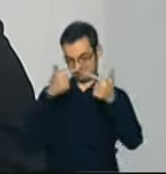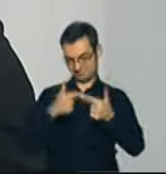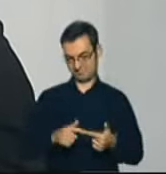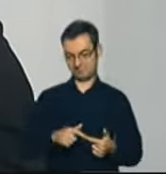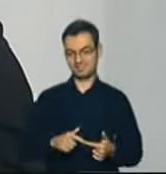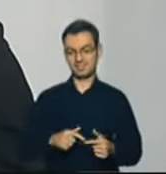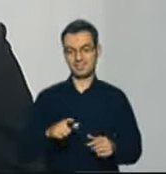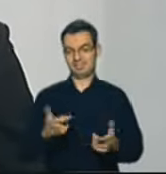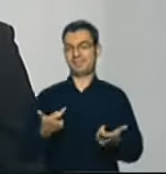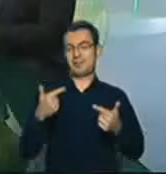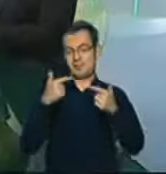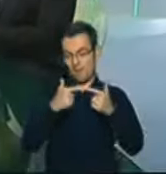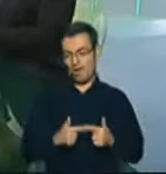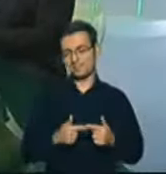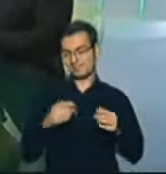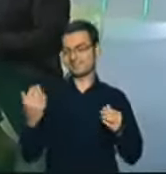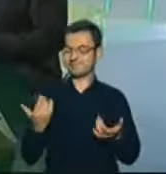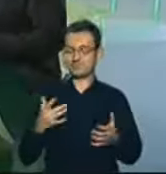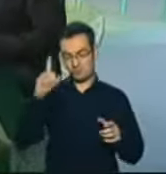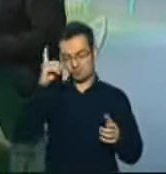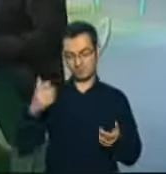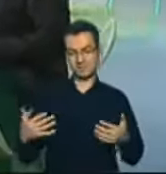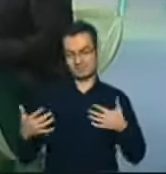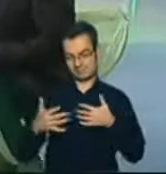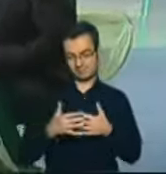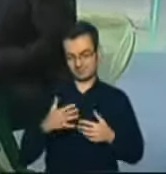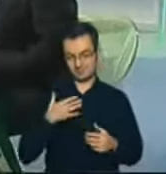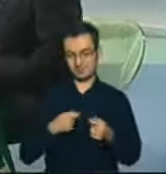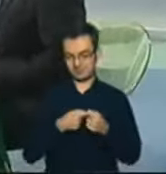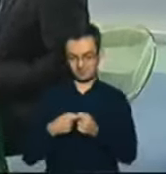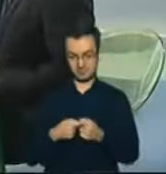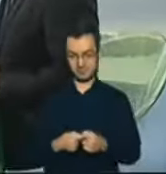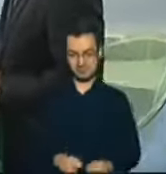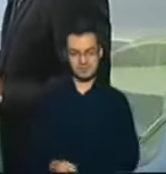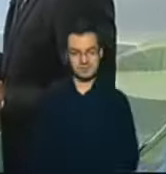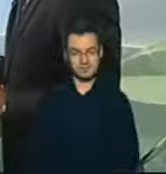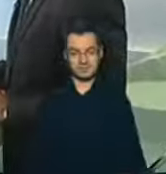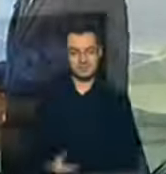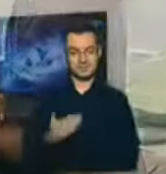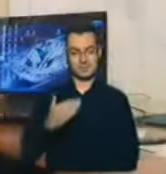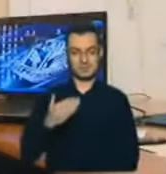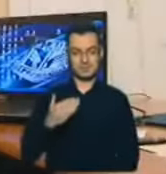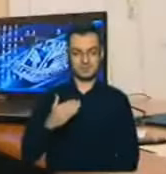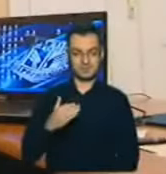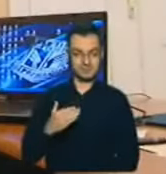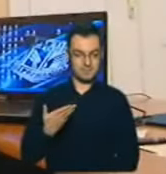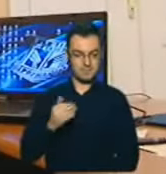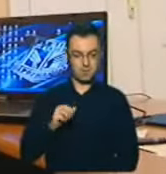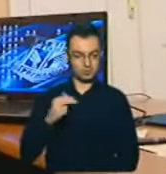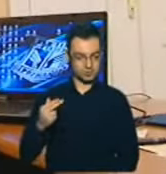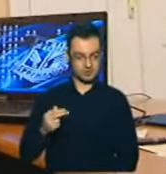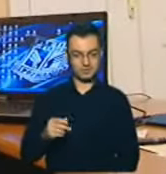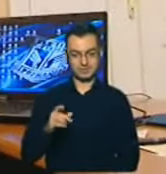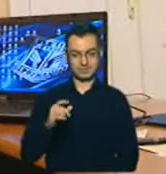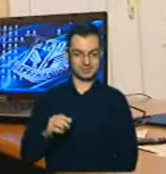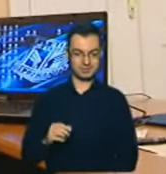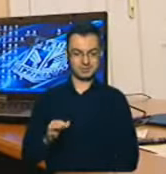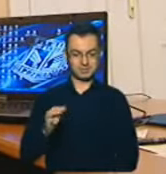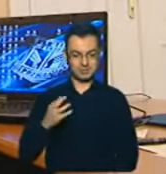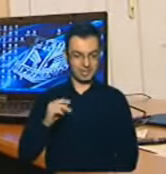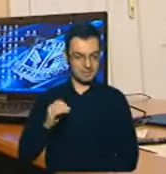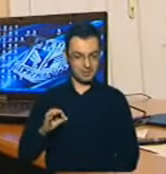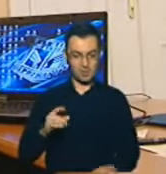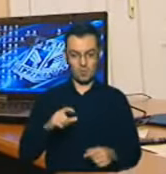poezja nie zbliża. Karolina Słotwińska-Lisiak. Możdżeń, siermięgo łamago, tyś jak mej babci